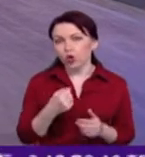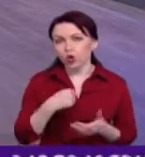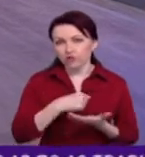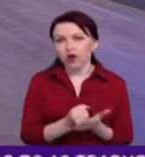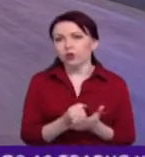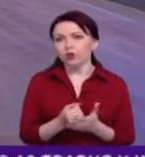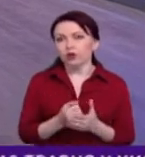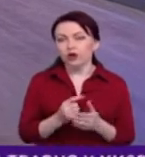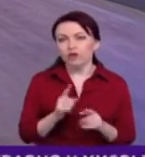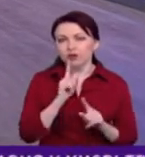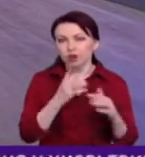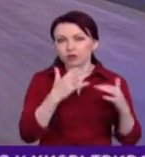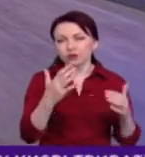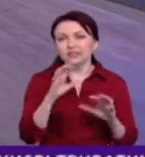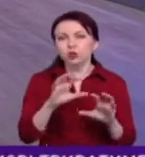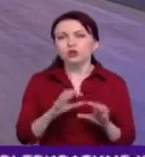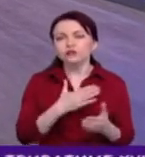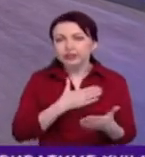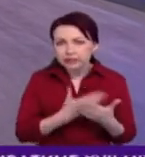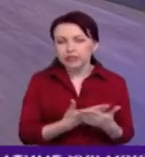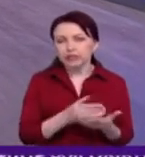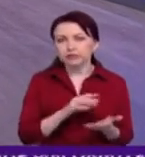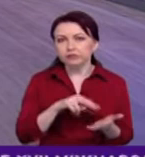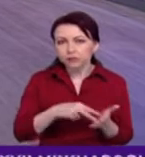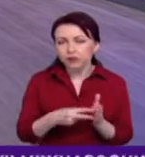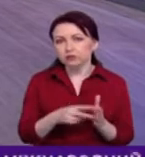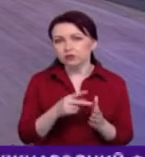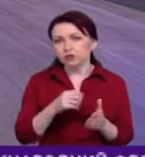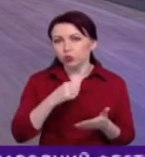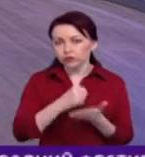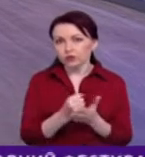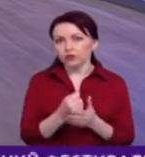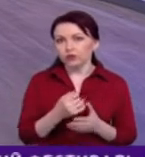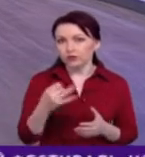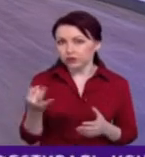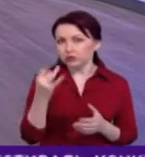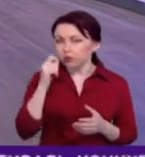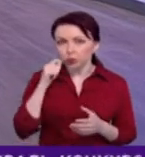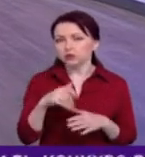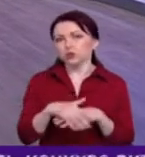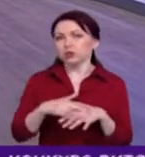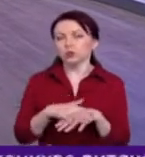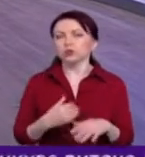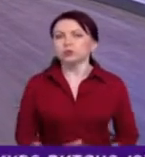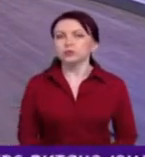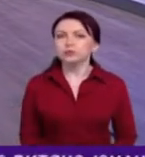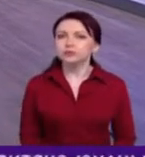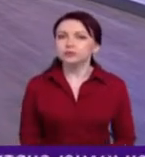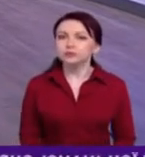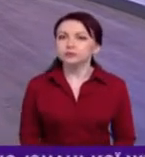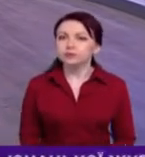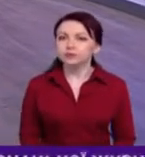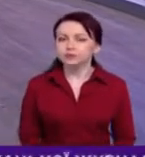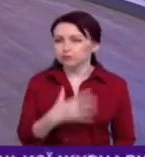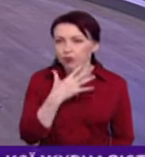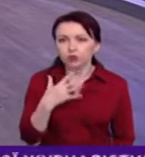Верховна Рада. Законодавчі ініціативи, які в інтересах і на користь українського народу. Багато